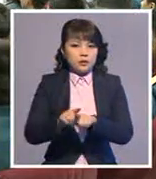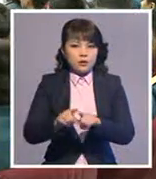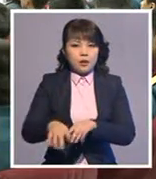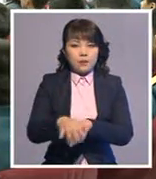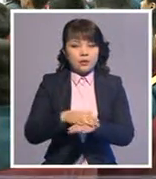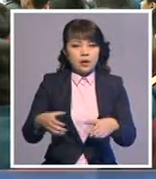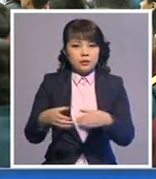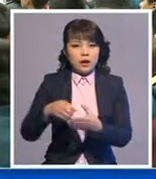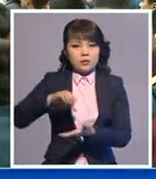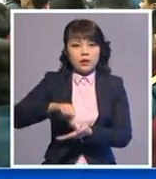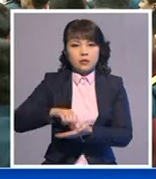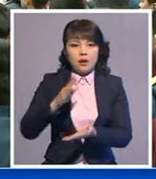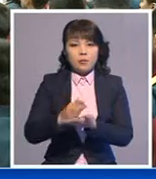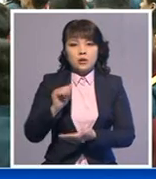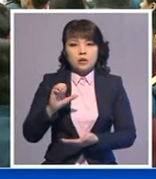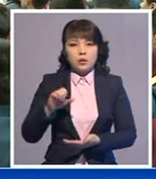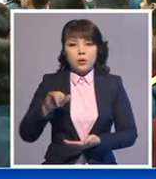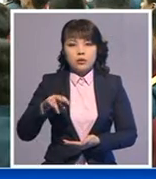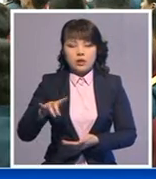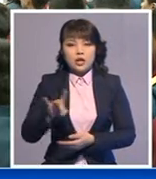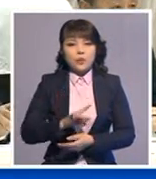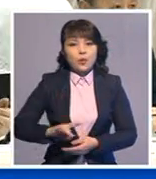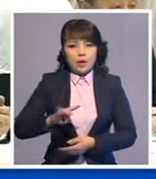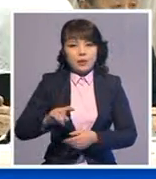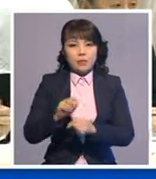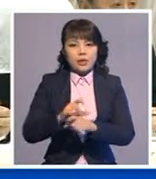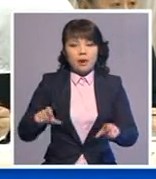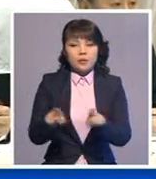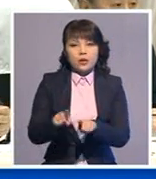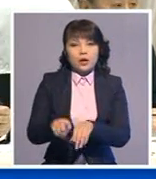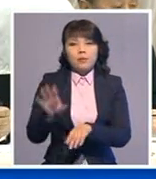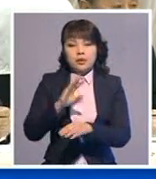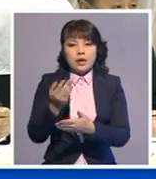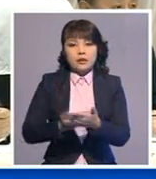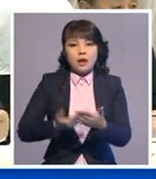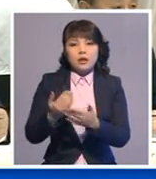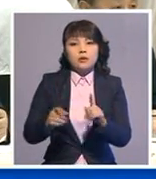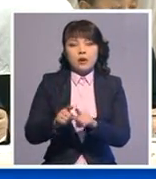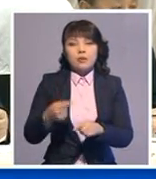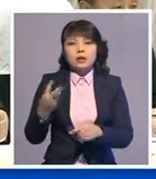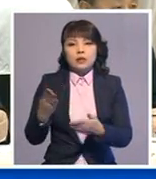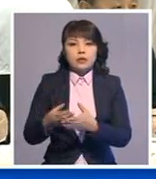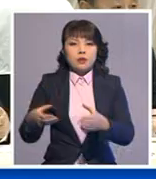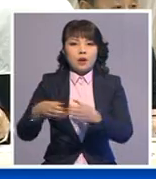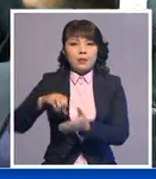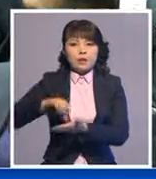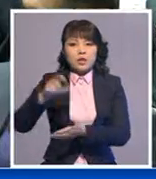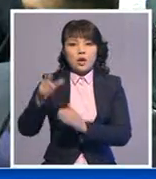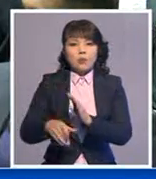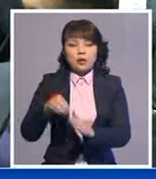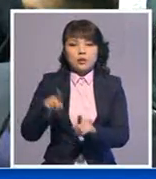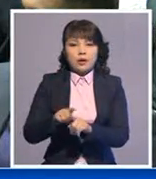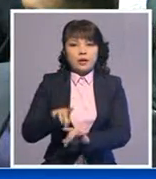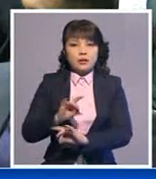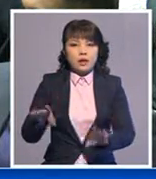армияң болу шарт. Жасұлан республикалық мектебіне елбасы жолдауын түсіндіруге барған бір топ депутаттар осылай деп мәлімдеді. Жиында сөйлеген